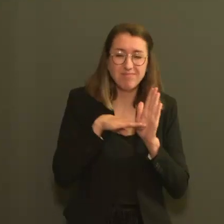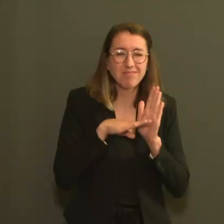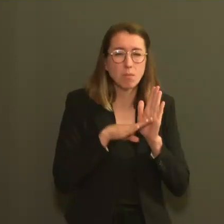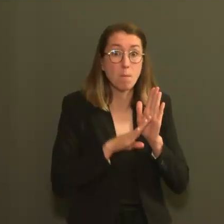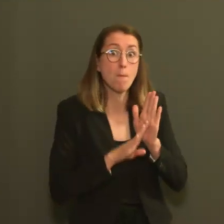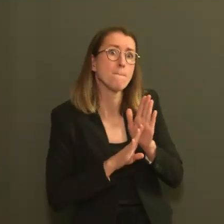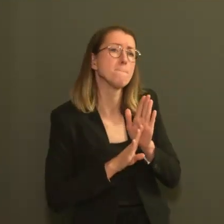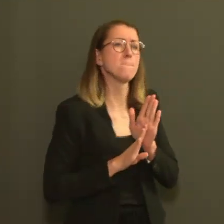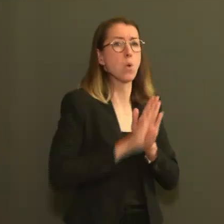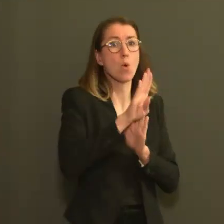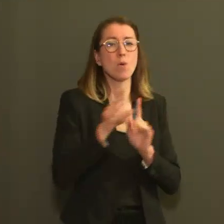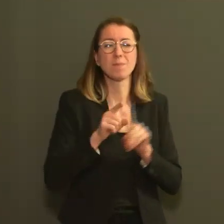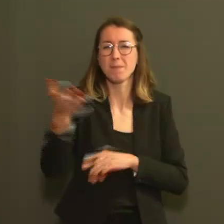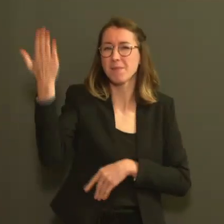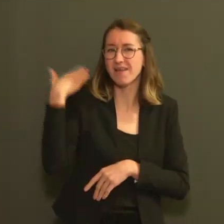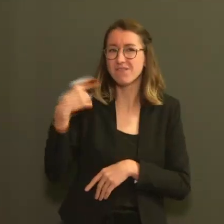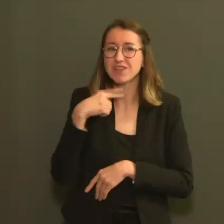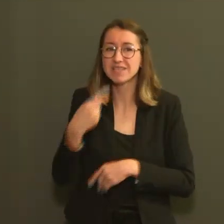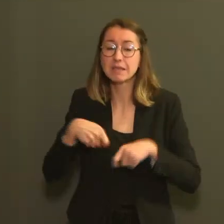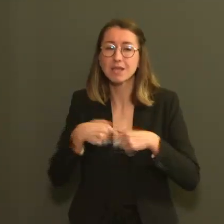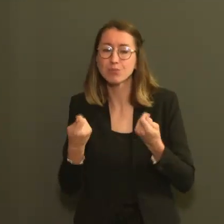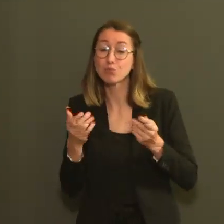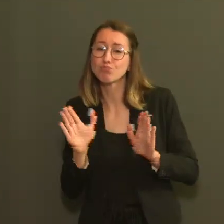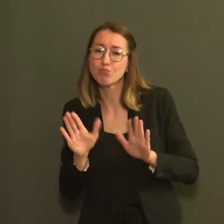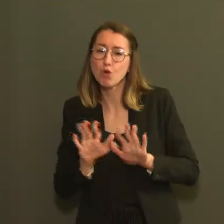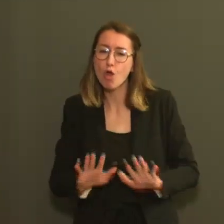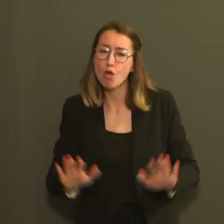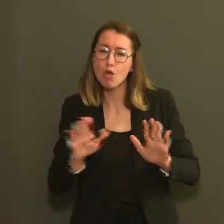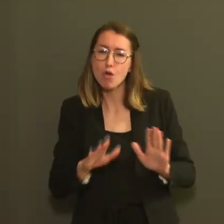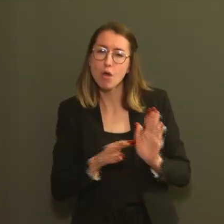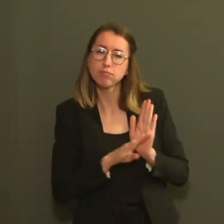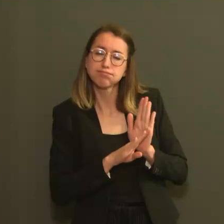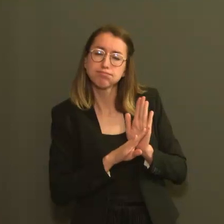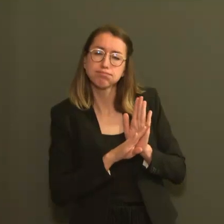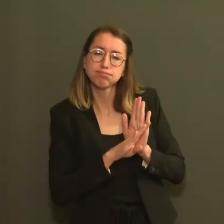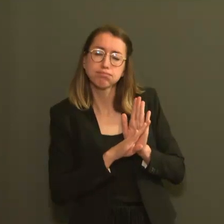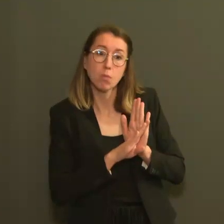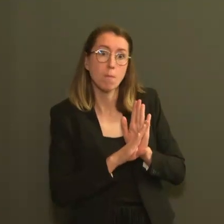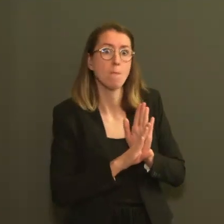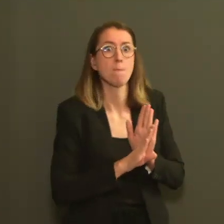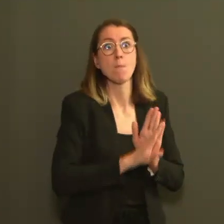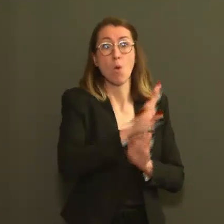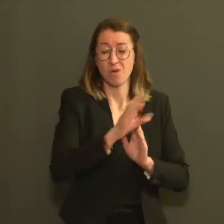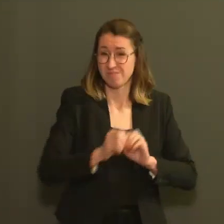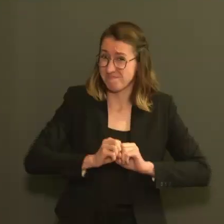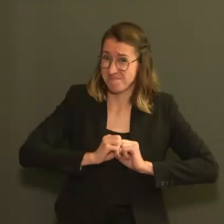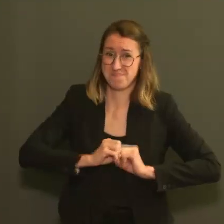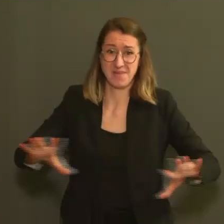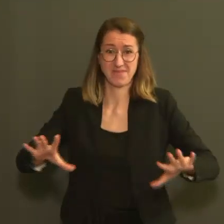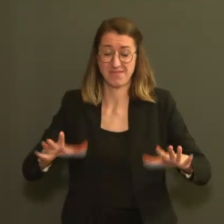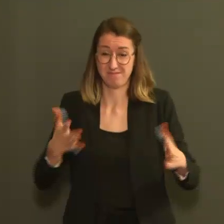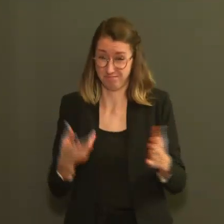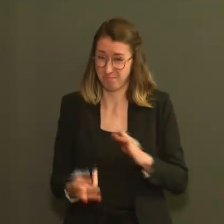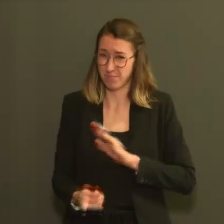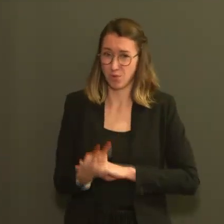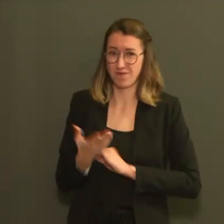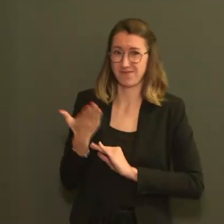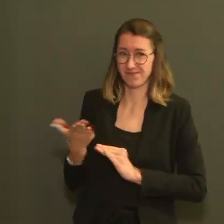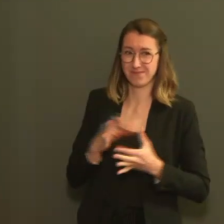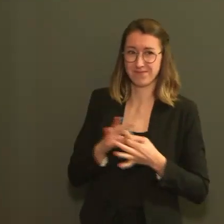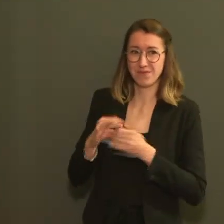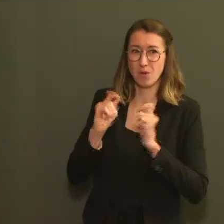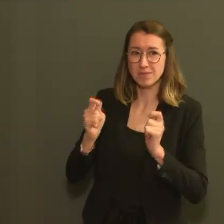lentement, qui monte petit à petit et qui finit par une augmentation explosive. Le virus est un faux lent qui